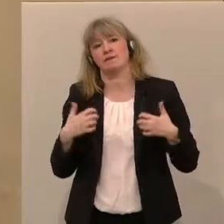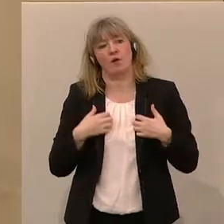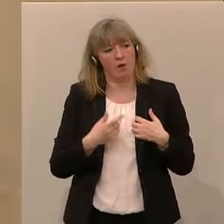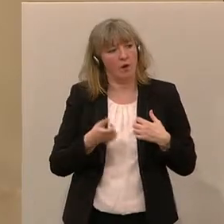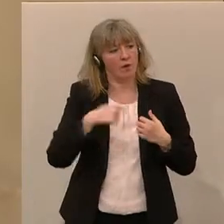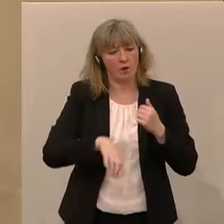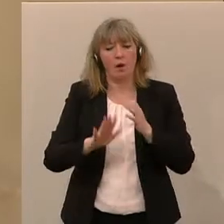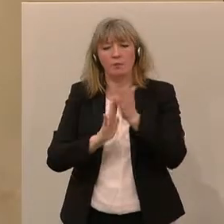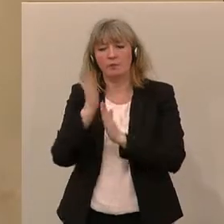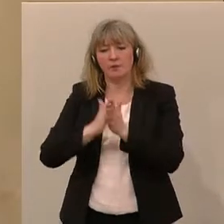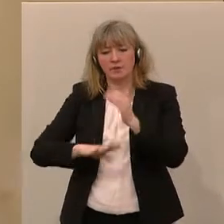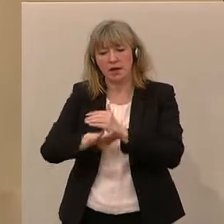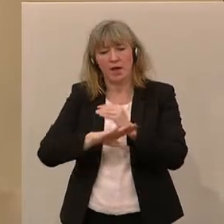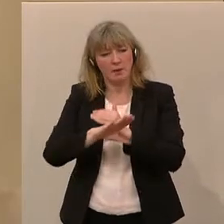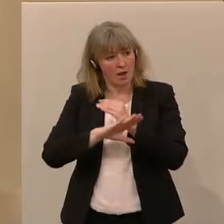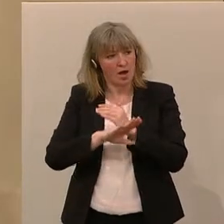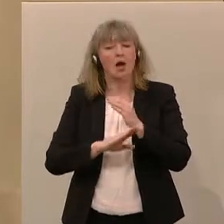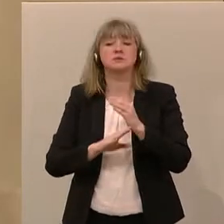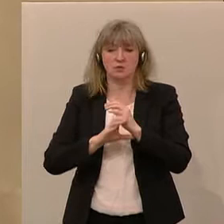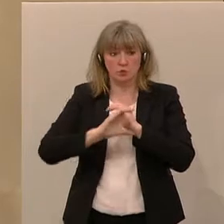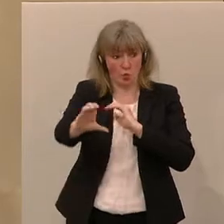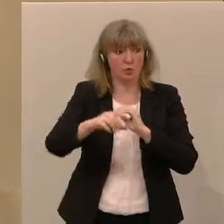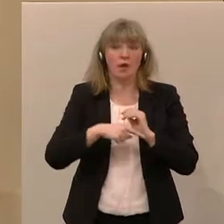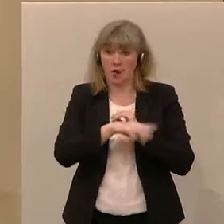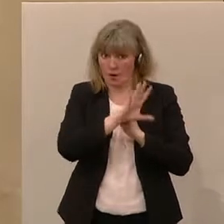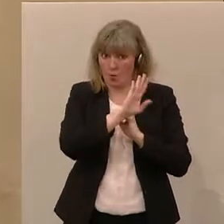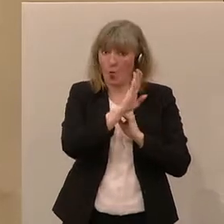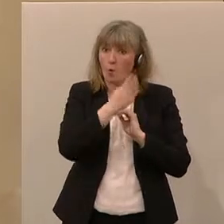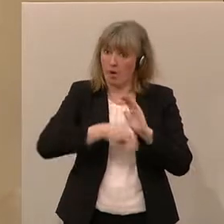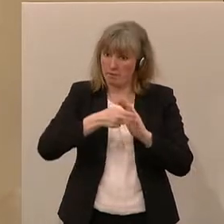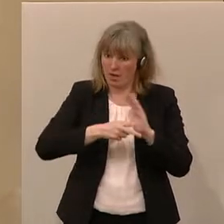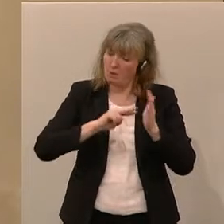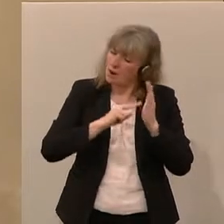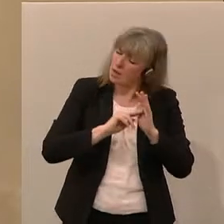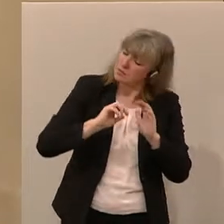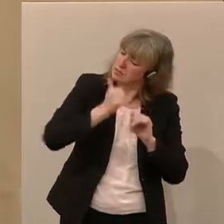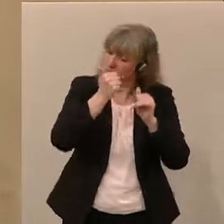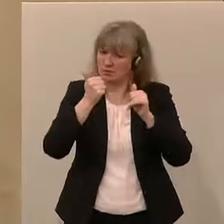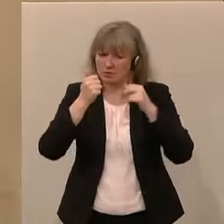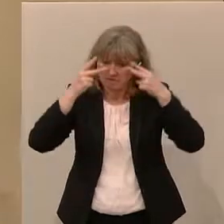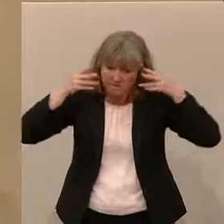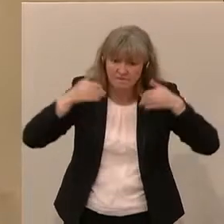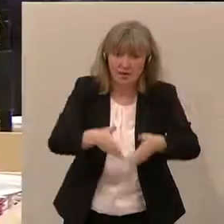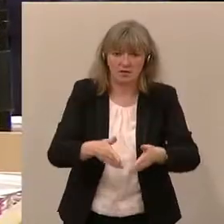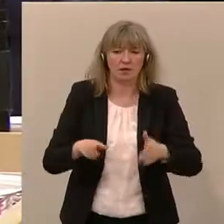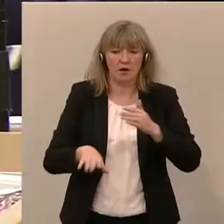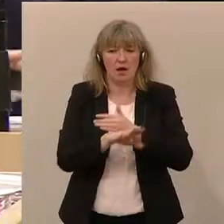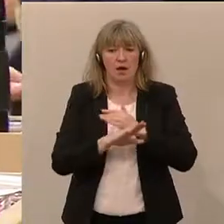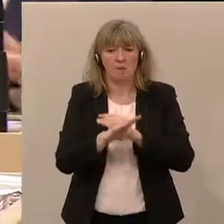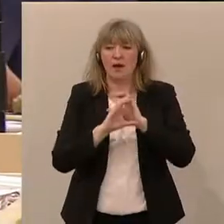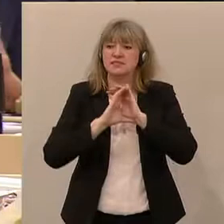Brenner Basistunnels im neuen ÖBB-Rahmenprogrammplan weiterhin oberste Priorität hat. Der Basistunnel